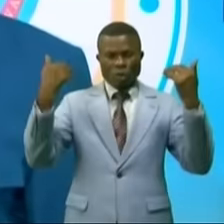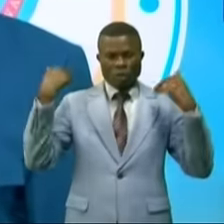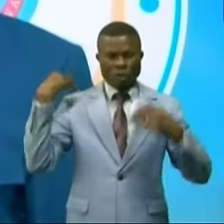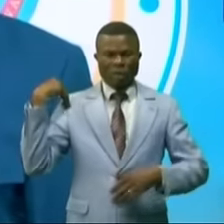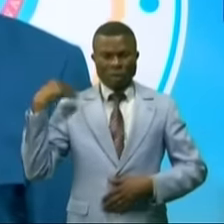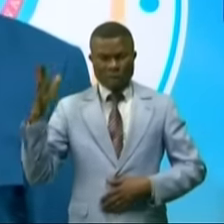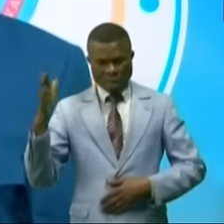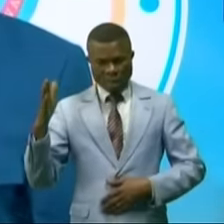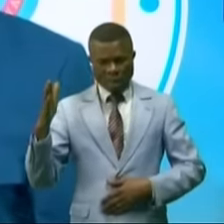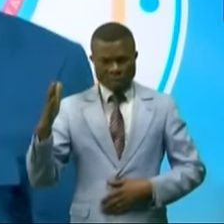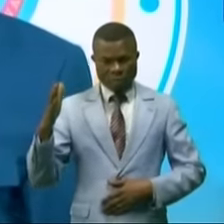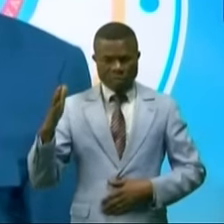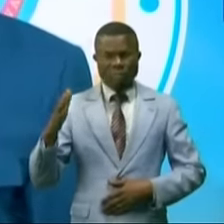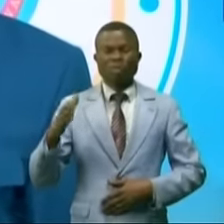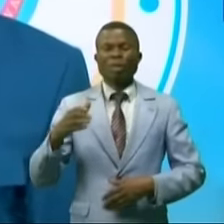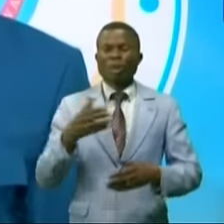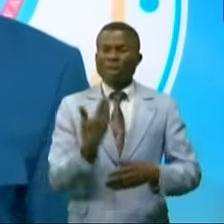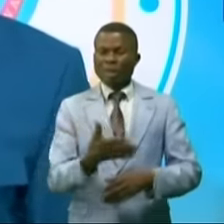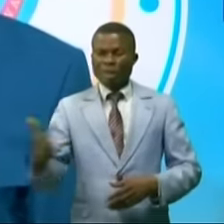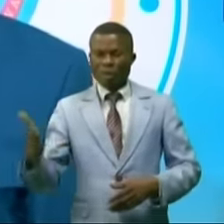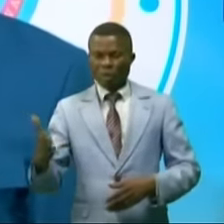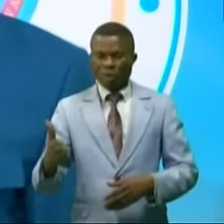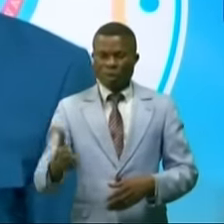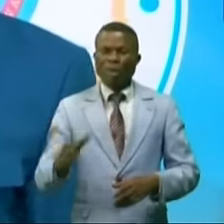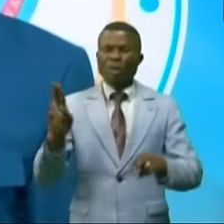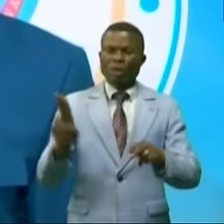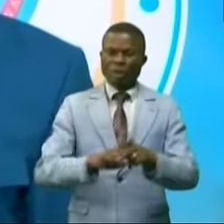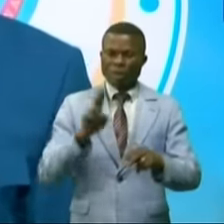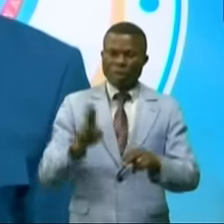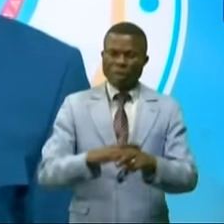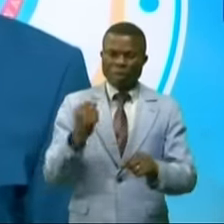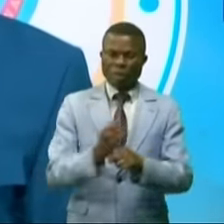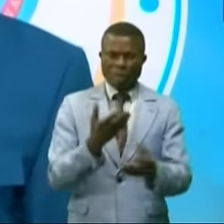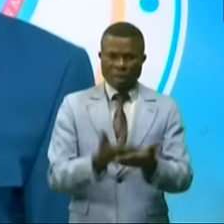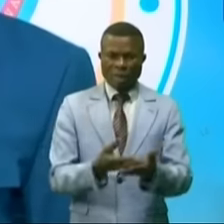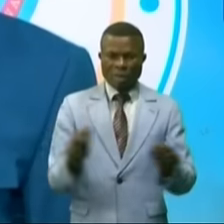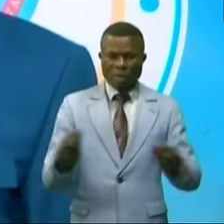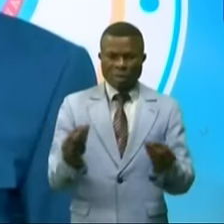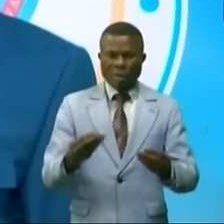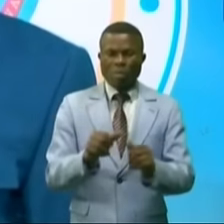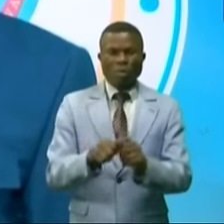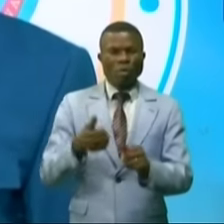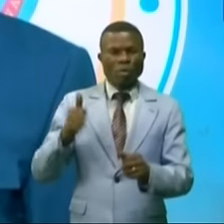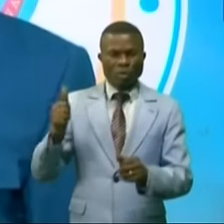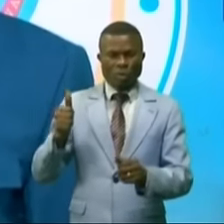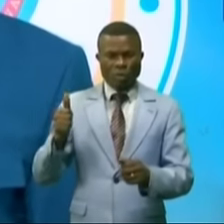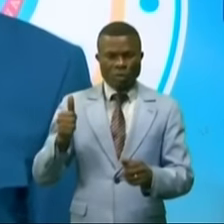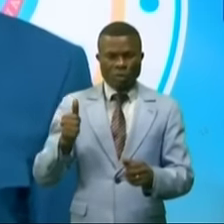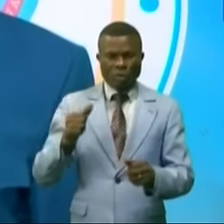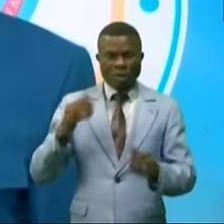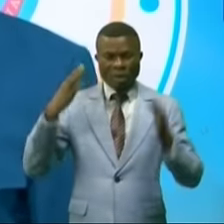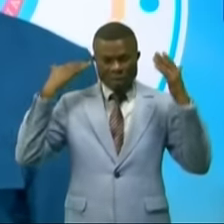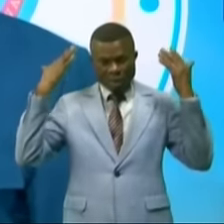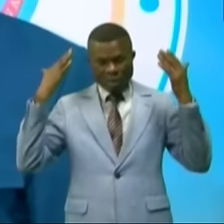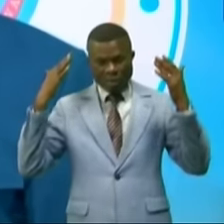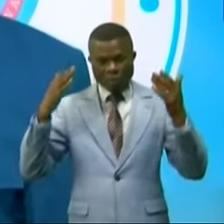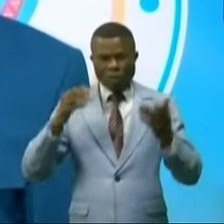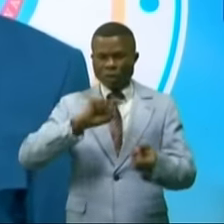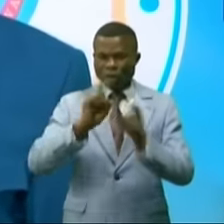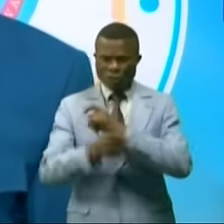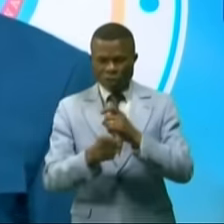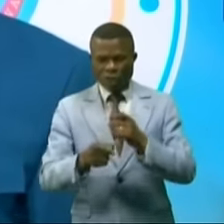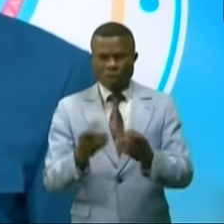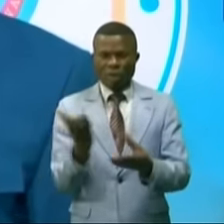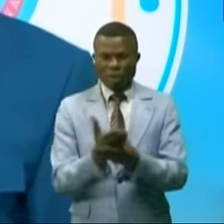l'État les sceaux qu'ils doivent utiliser. Ce pour éviter des contrefaçons, des falsifications